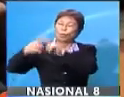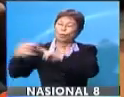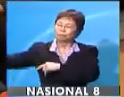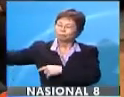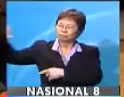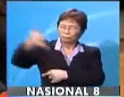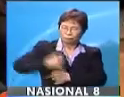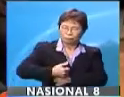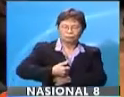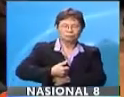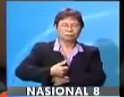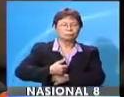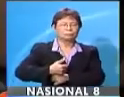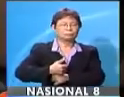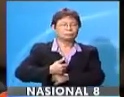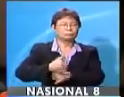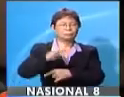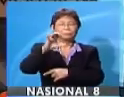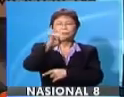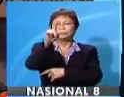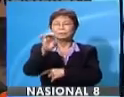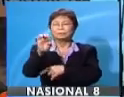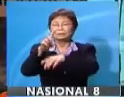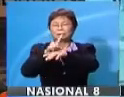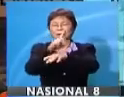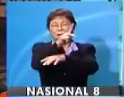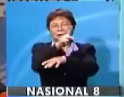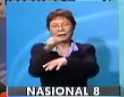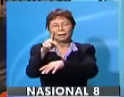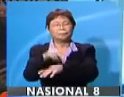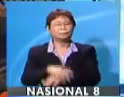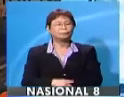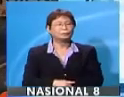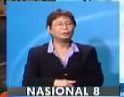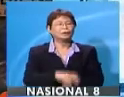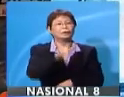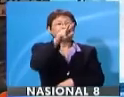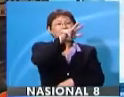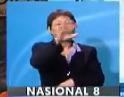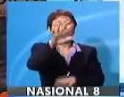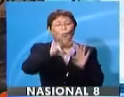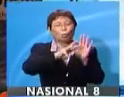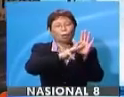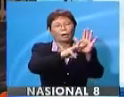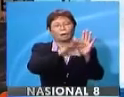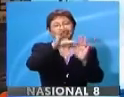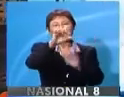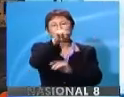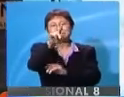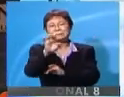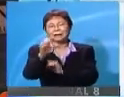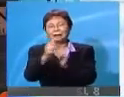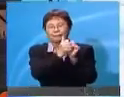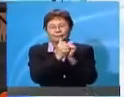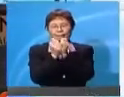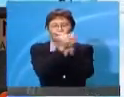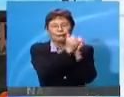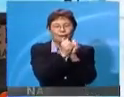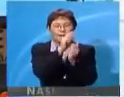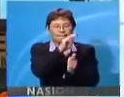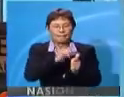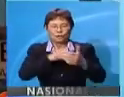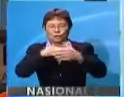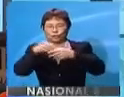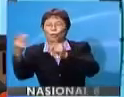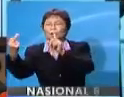sejawatnya Lubomir Zoralek di Kota Kinabalu. Seramai 35 delegasi Republik Czech mengiringi Menteri Luar Negara itu